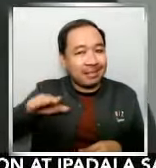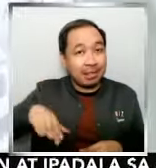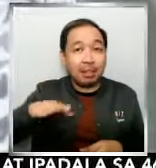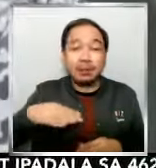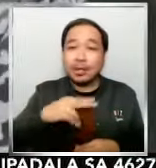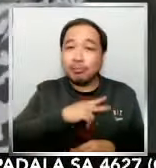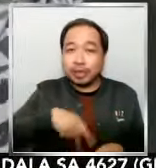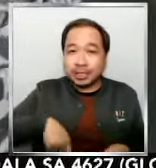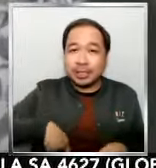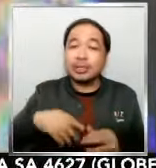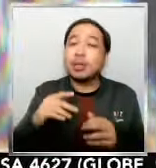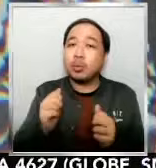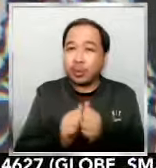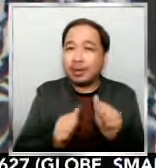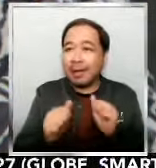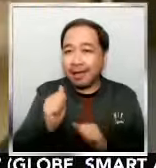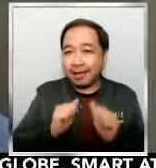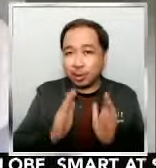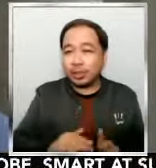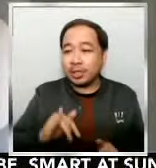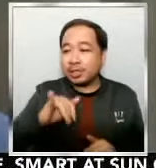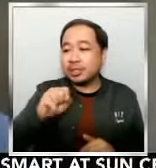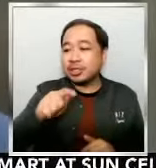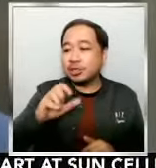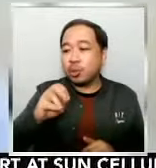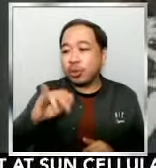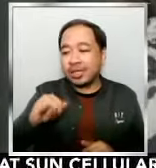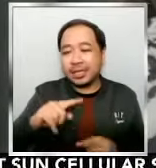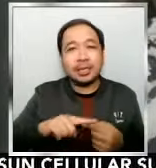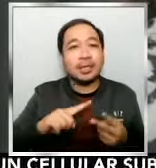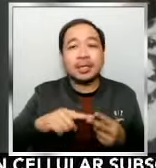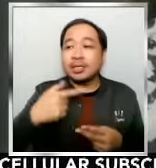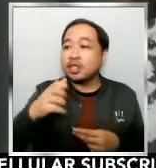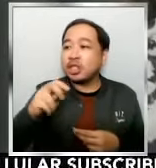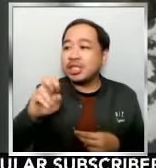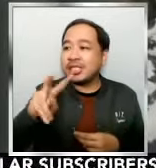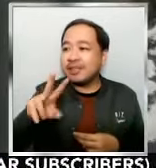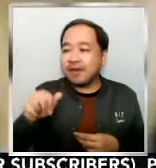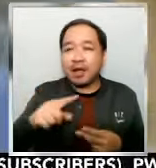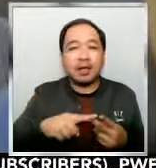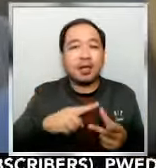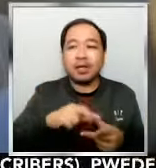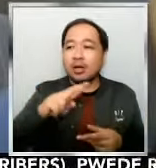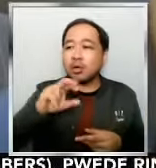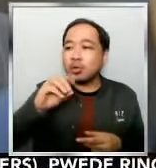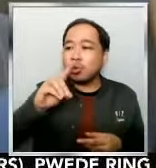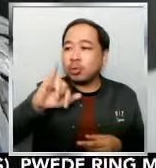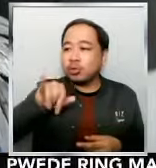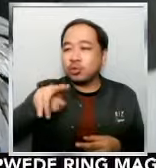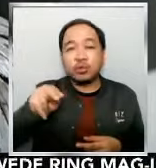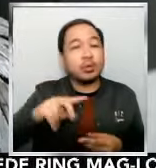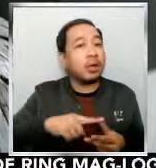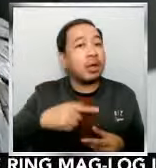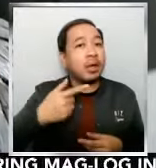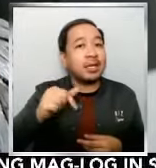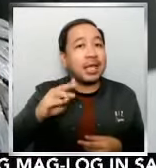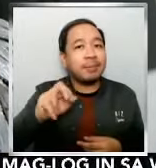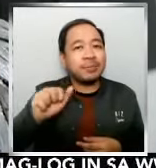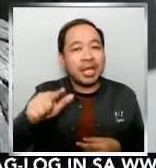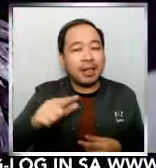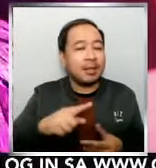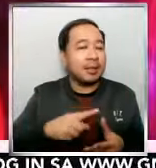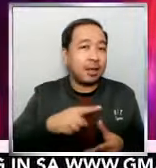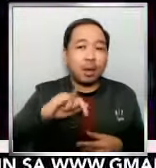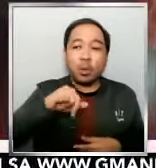Gestone Alarcon, Geneva Cruz, Rojun Cruz, Gabriel Han, Juancho Trevino, at Therese